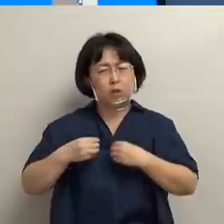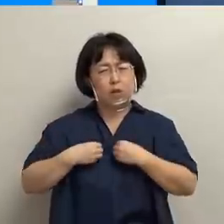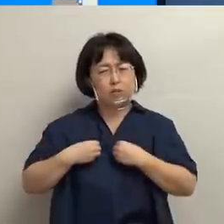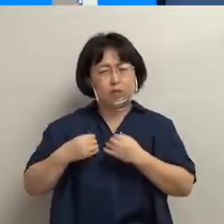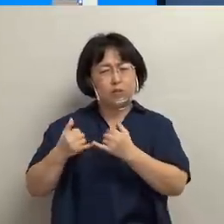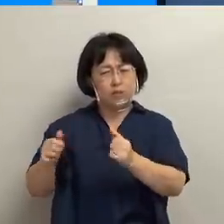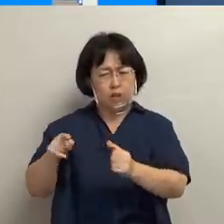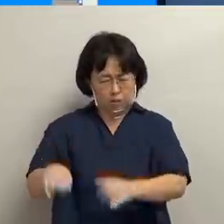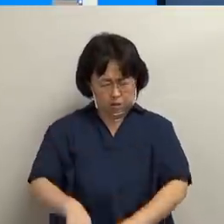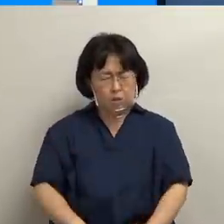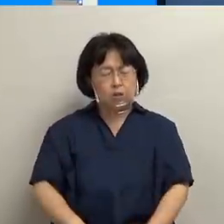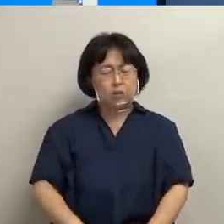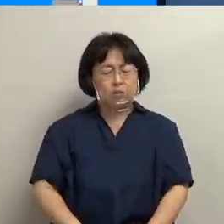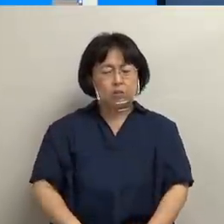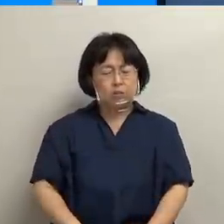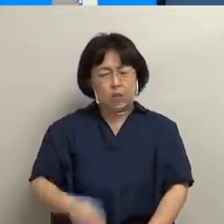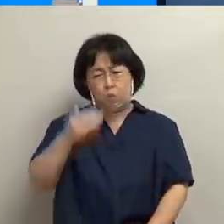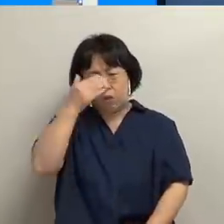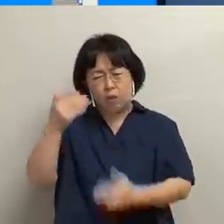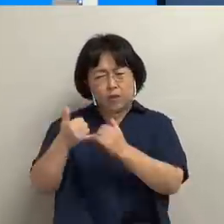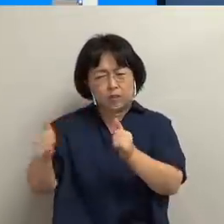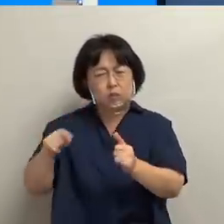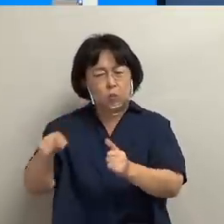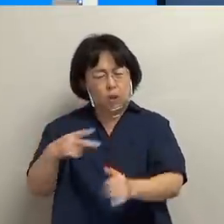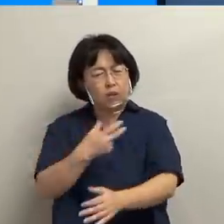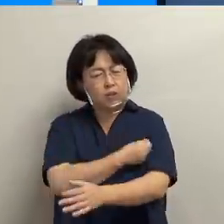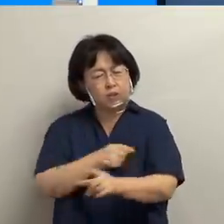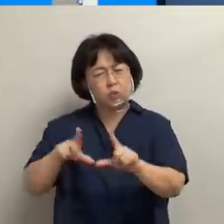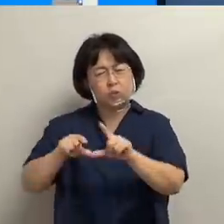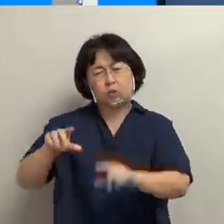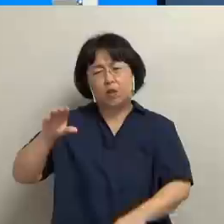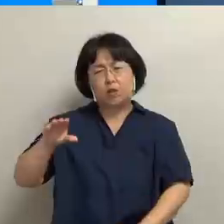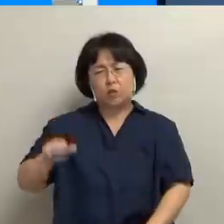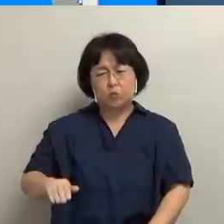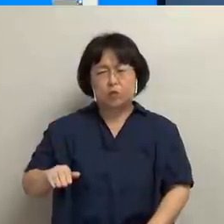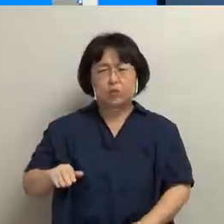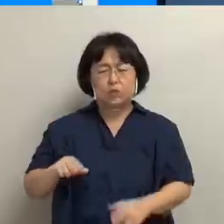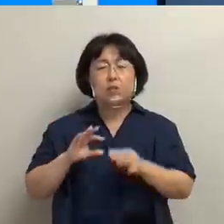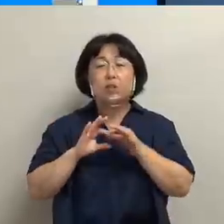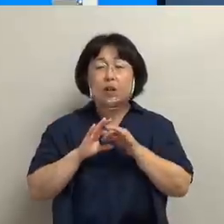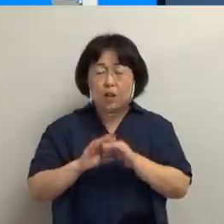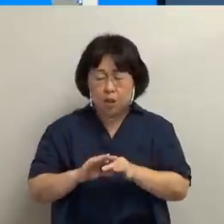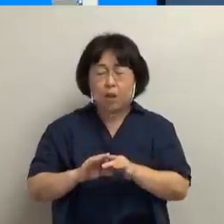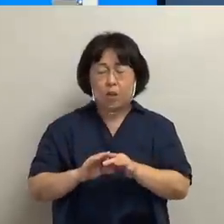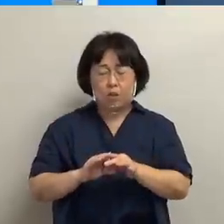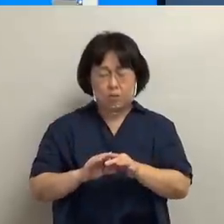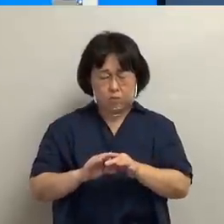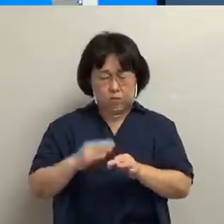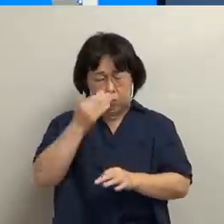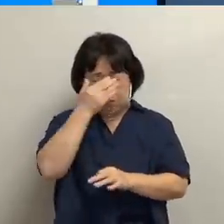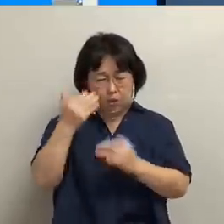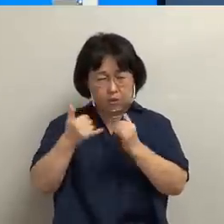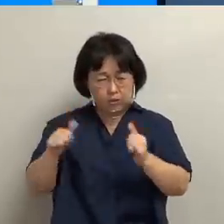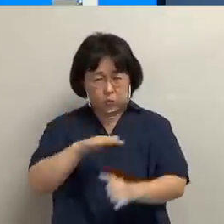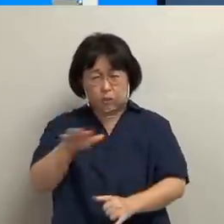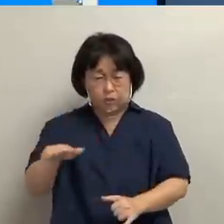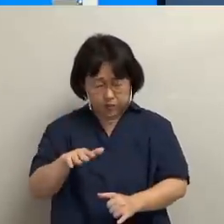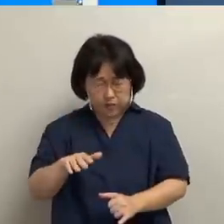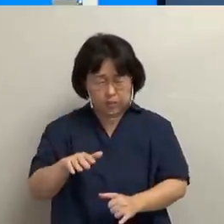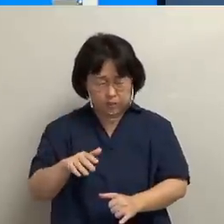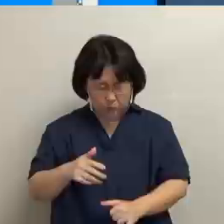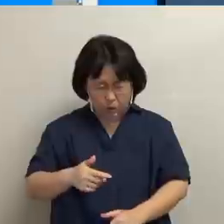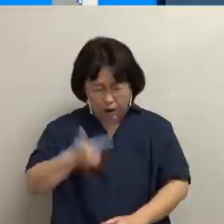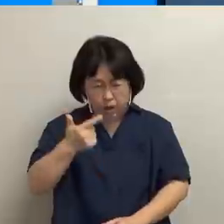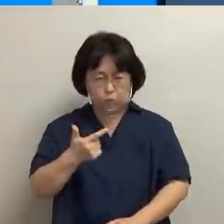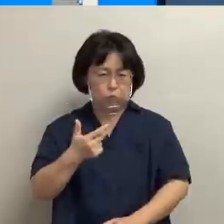せし率が2割以下だったりするワケなんでや若い世代の方々にですね一刻も早くワクチン接種していただくという